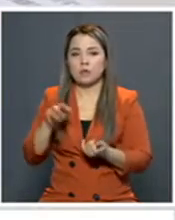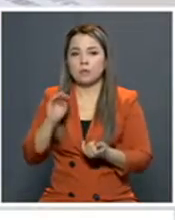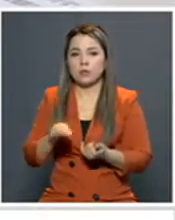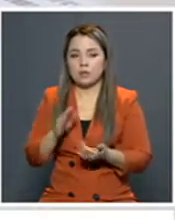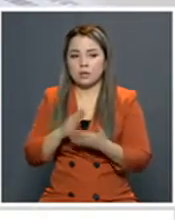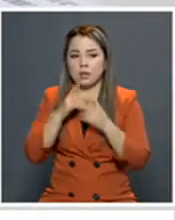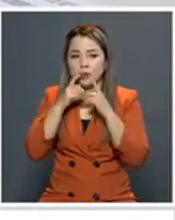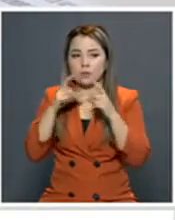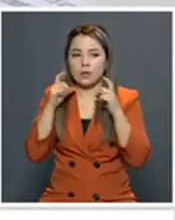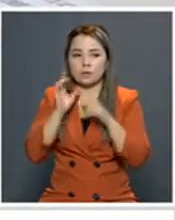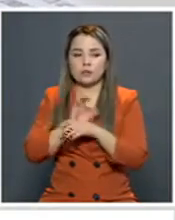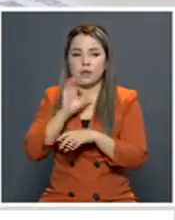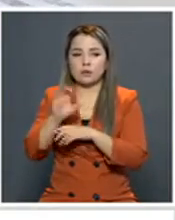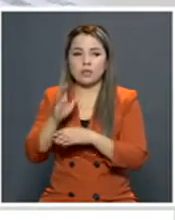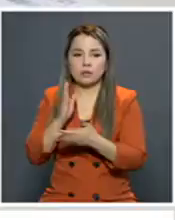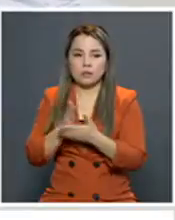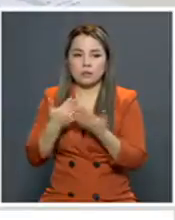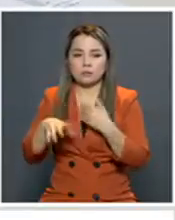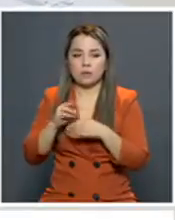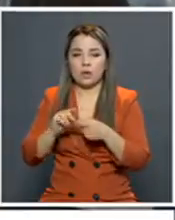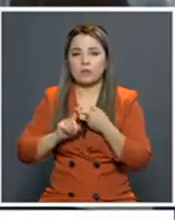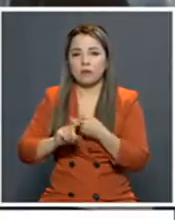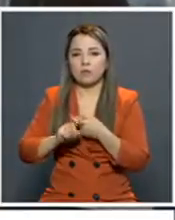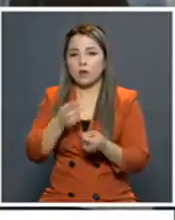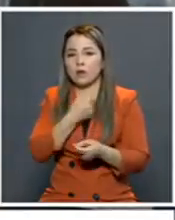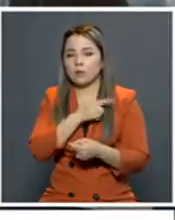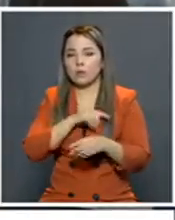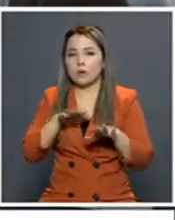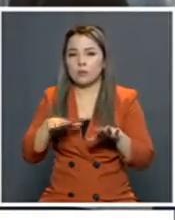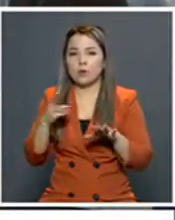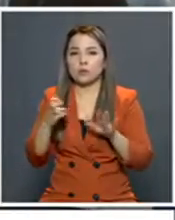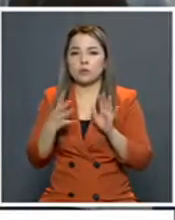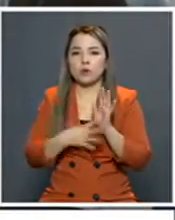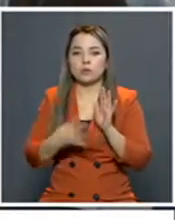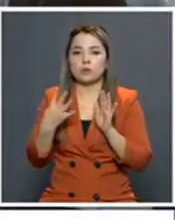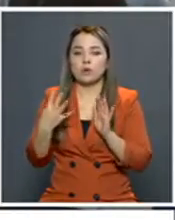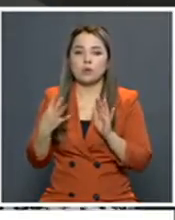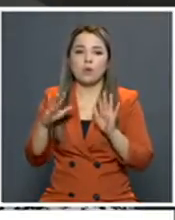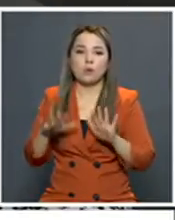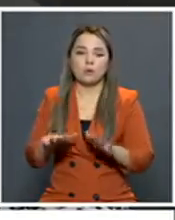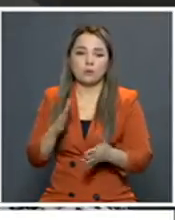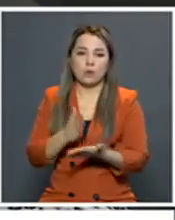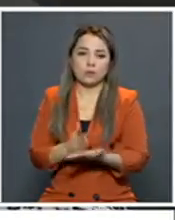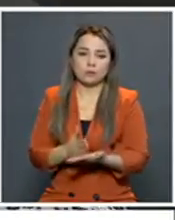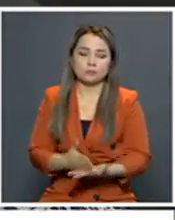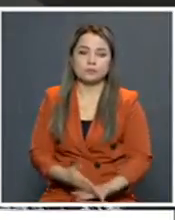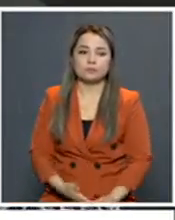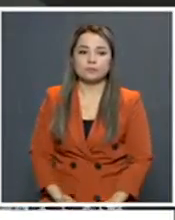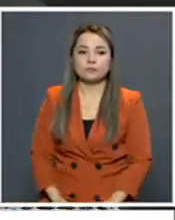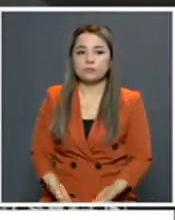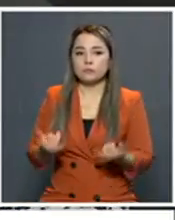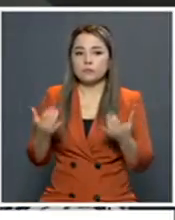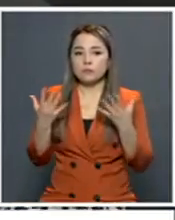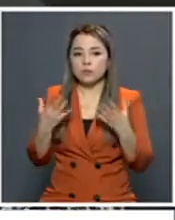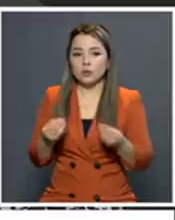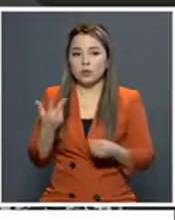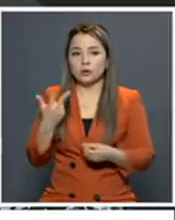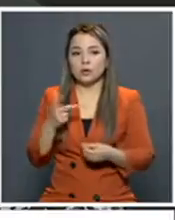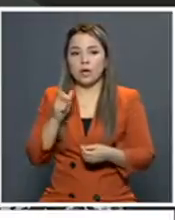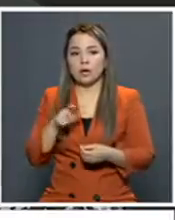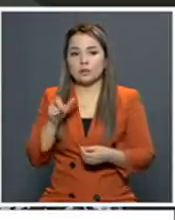бетперде таратылды. Инфекциялық ауруханада 394 орын бар. Қазіргі таңда 3 адам